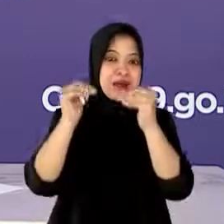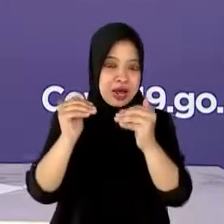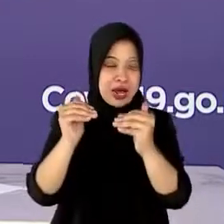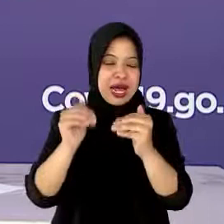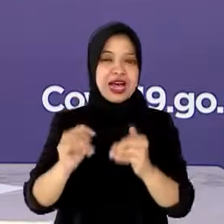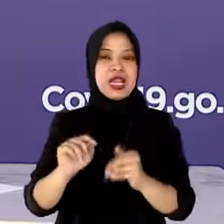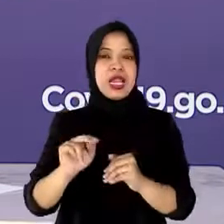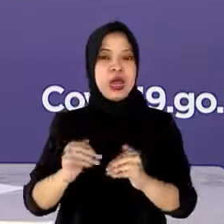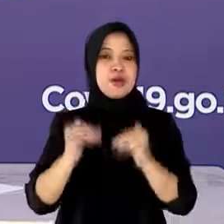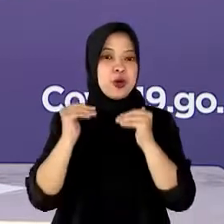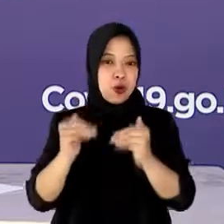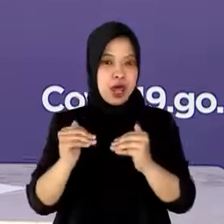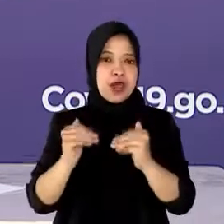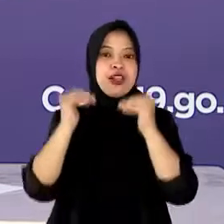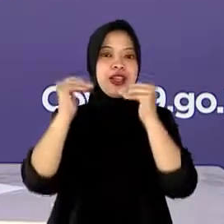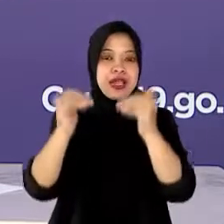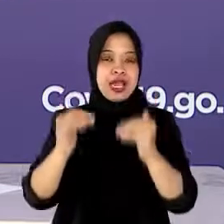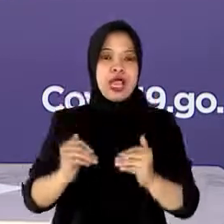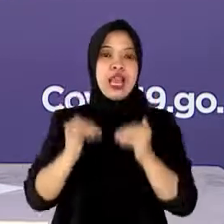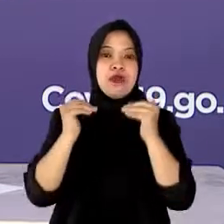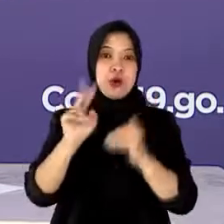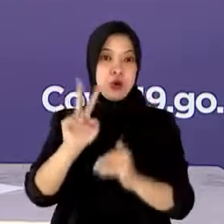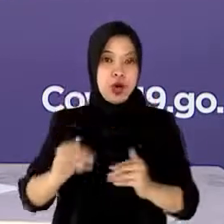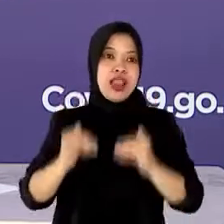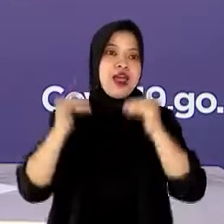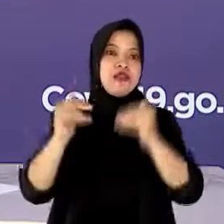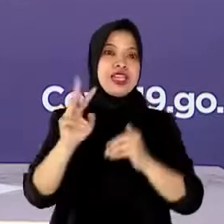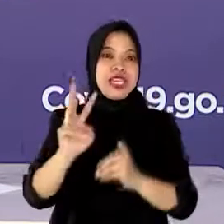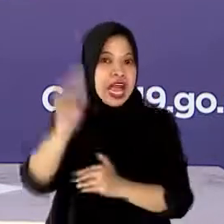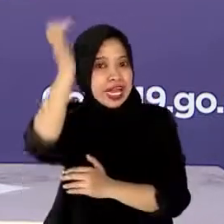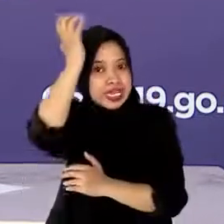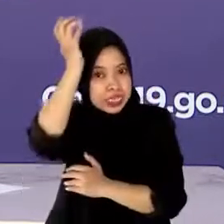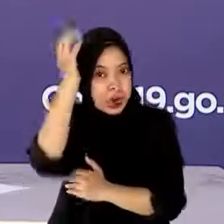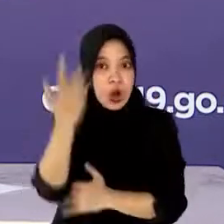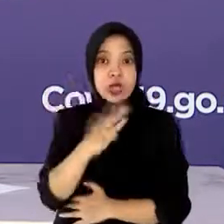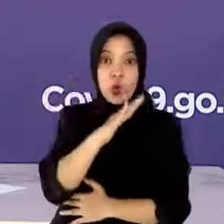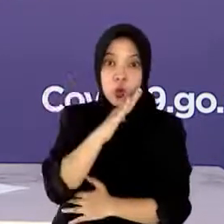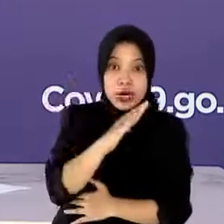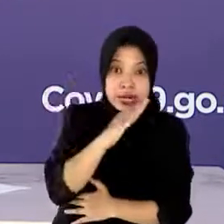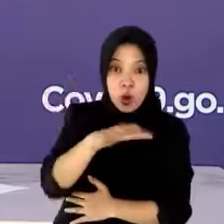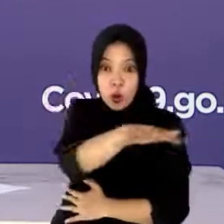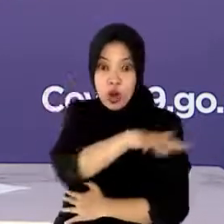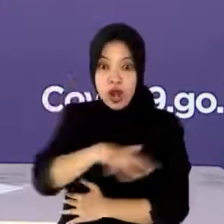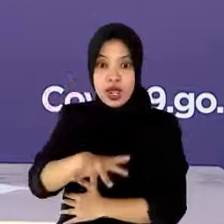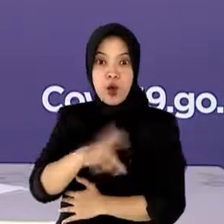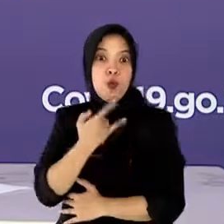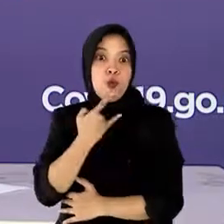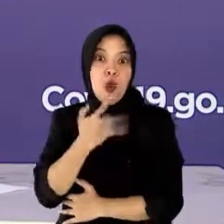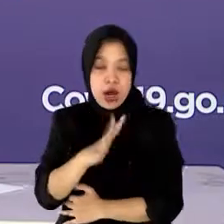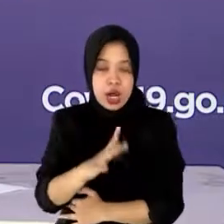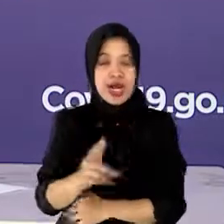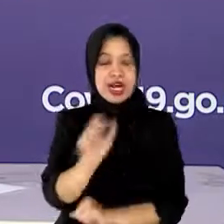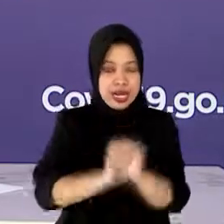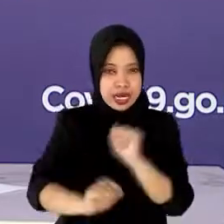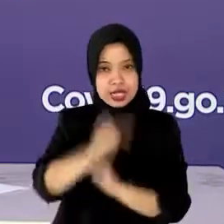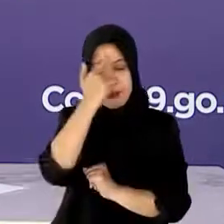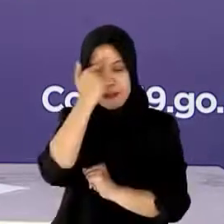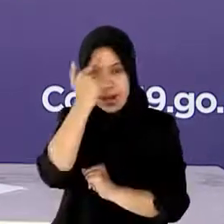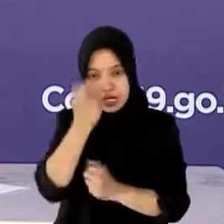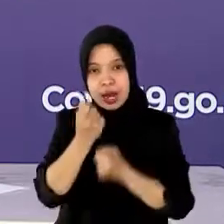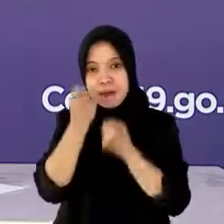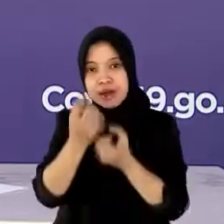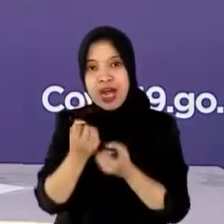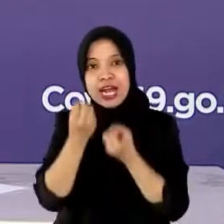yang masuk level 3 dan level 2 dengan sonar risiko hijau dan kuning dapat melakukan kegiatan belajar